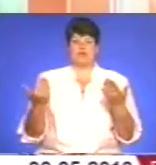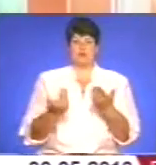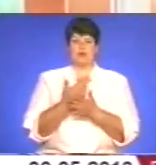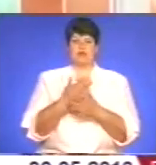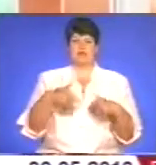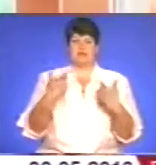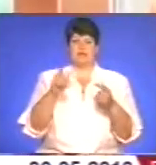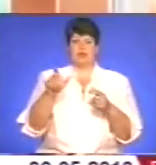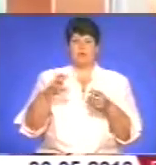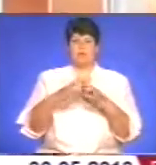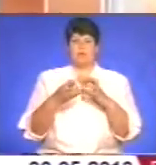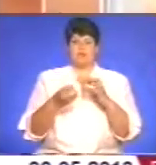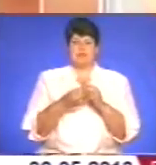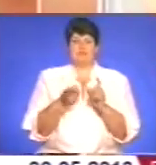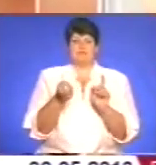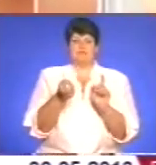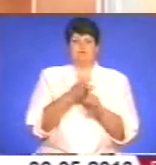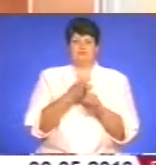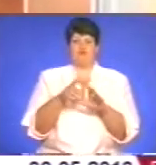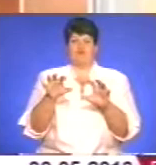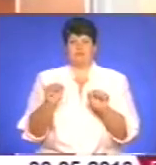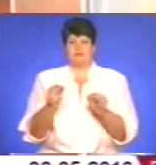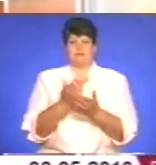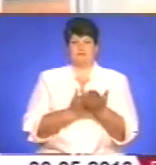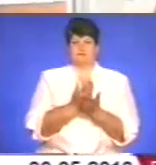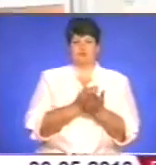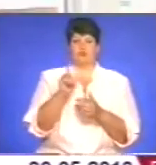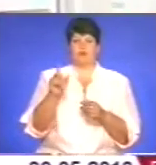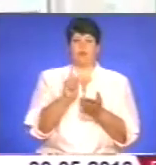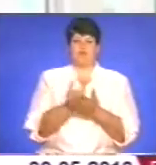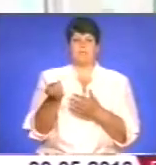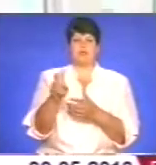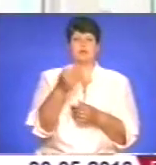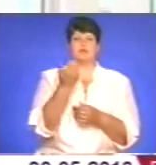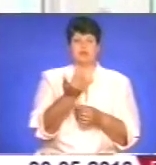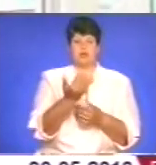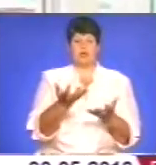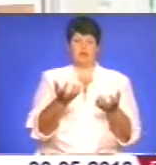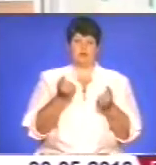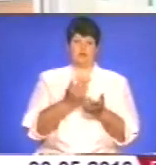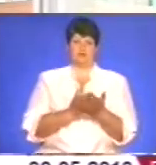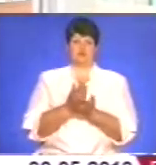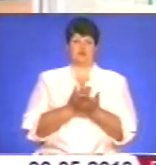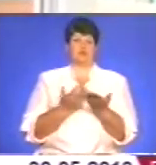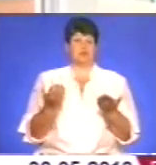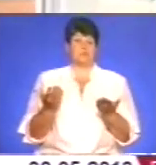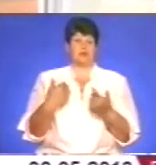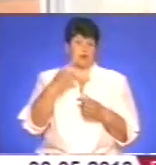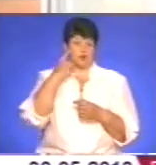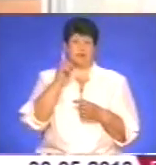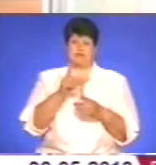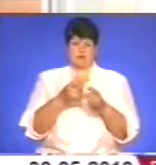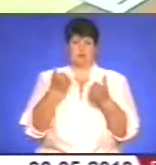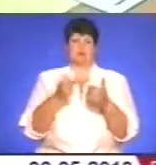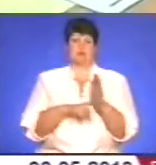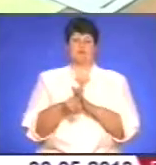що стосується того контакту влада і чиновники. Людина має прийти сюди, отримати всі якісні послуги. Я думаю, що це є добрий почин, і він піде